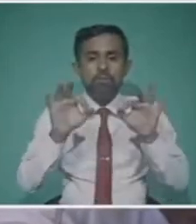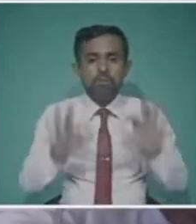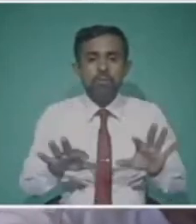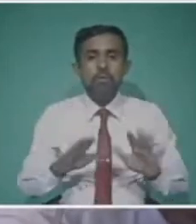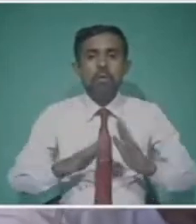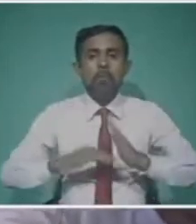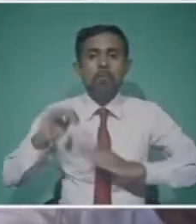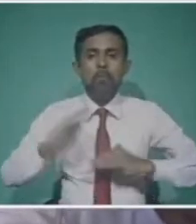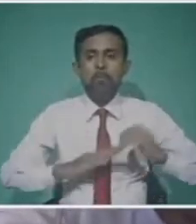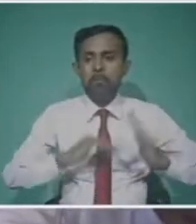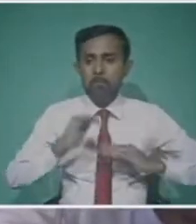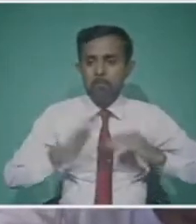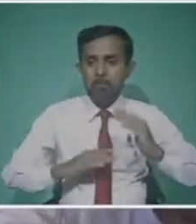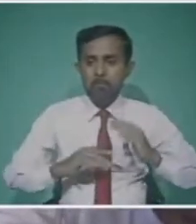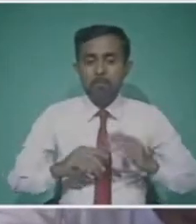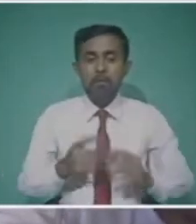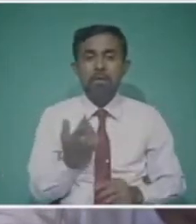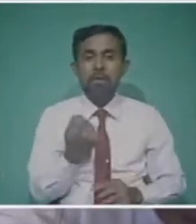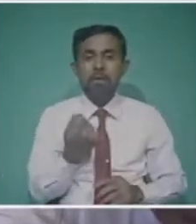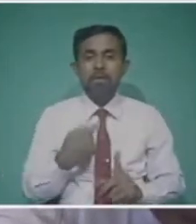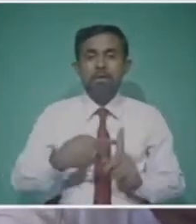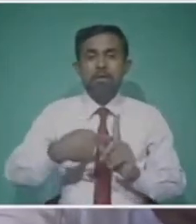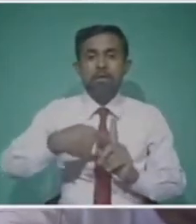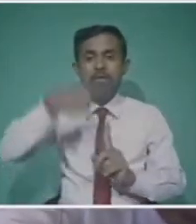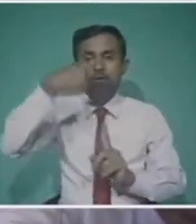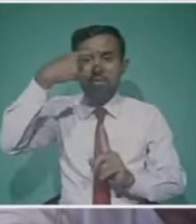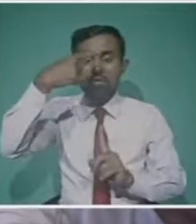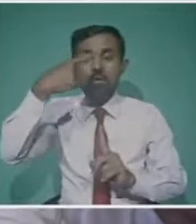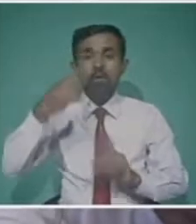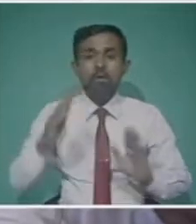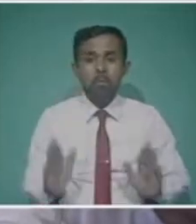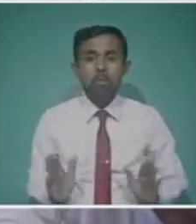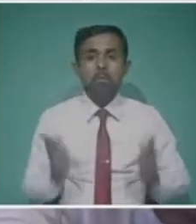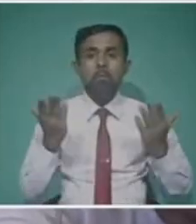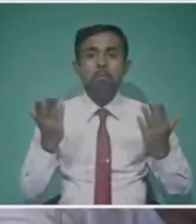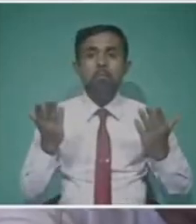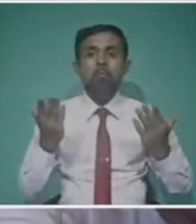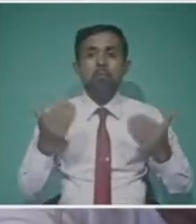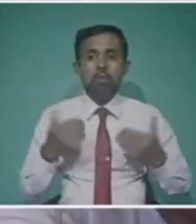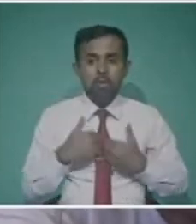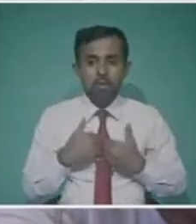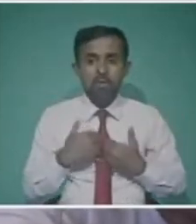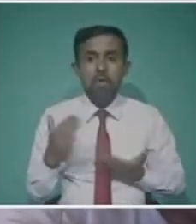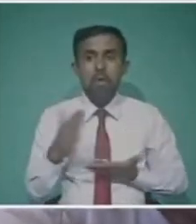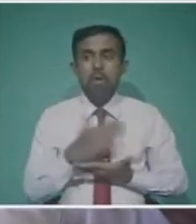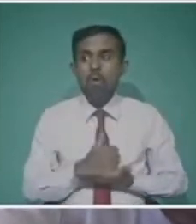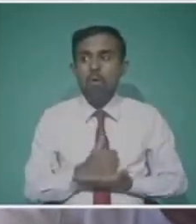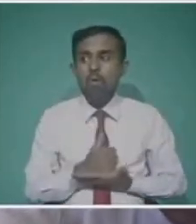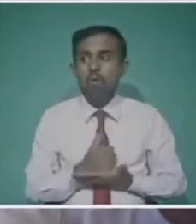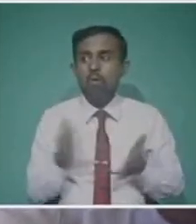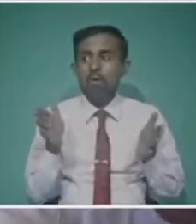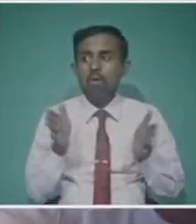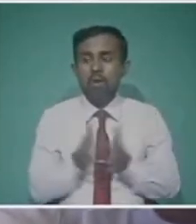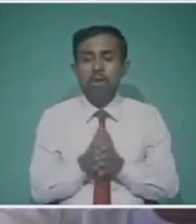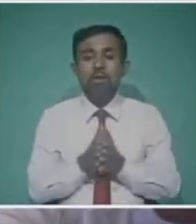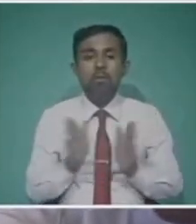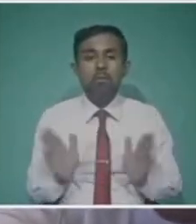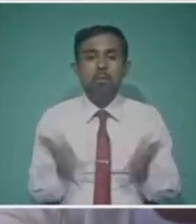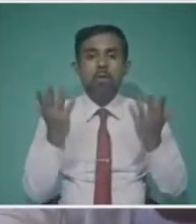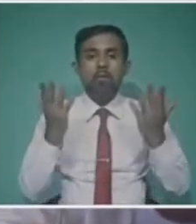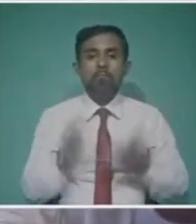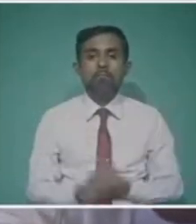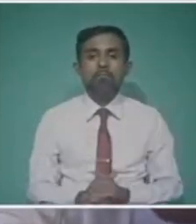විදියට පාවිච්චි කරලා මේ ආර්ථිකයේ නගා සිටුවීම ආරම්භ කිරීම තමයි අද අපි සියලු දෙනාම එකතු වෙලා මේ ආරම්භ කරලා